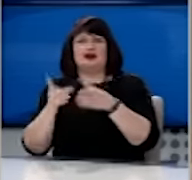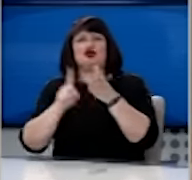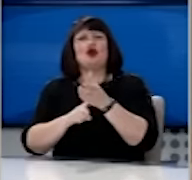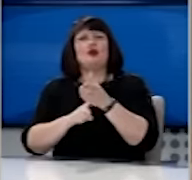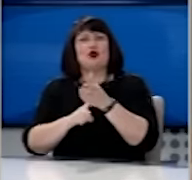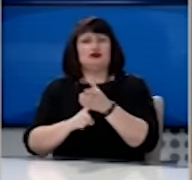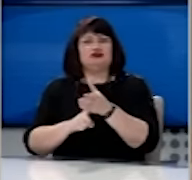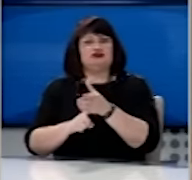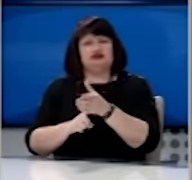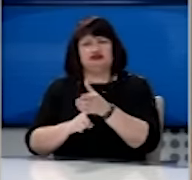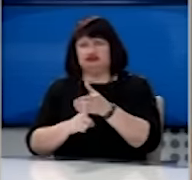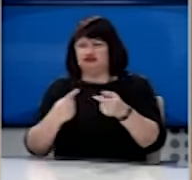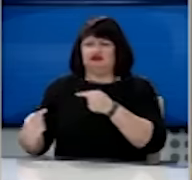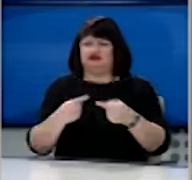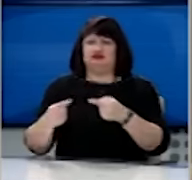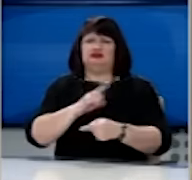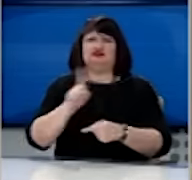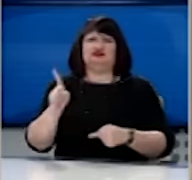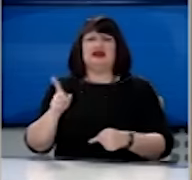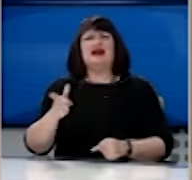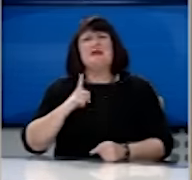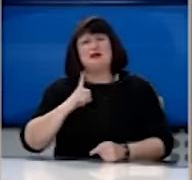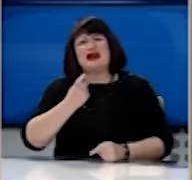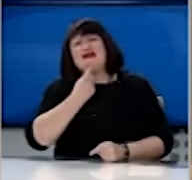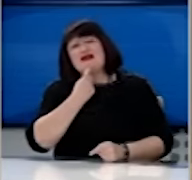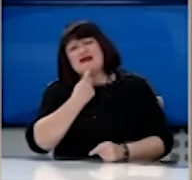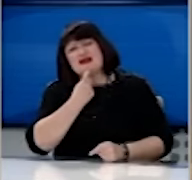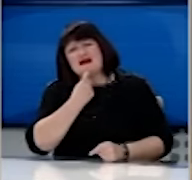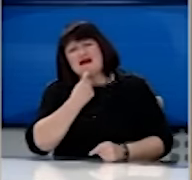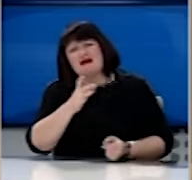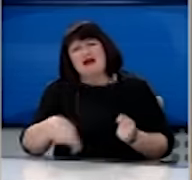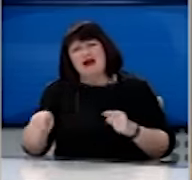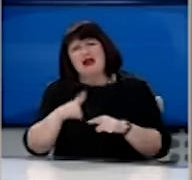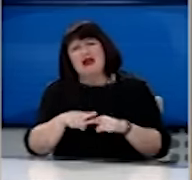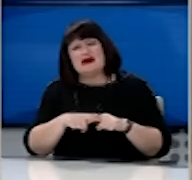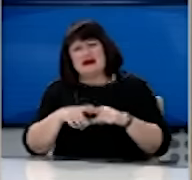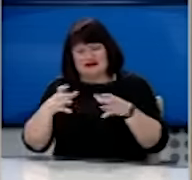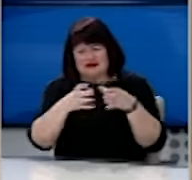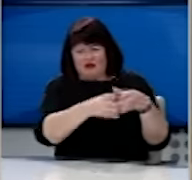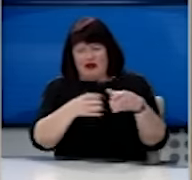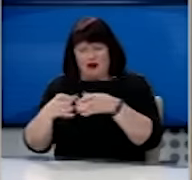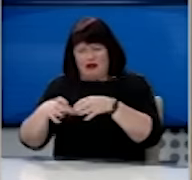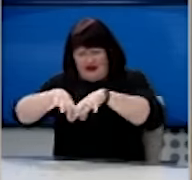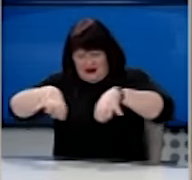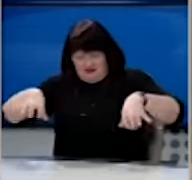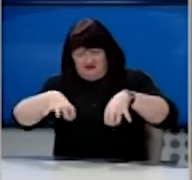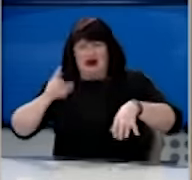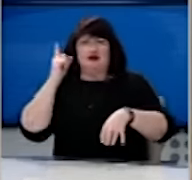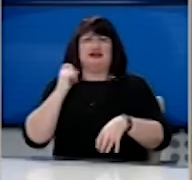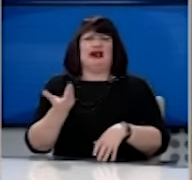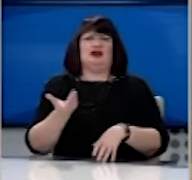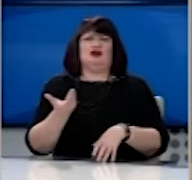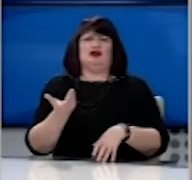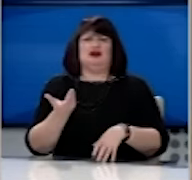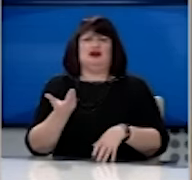τότε. Λες και περίμεναν τον κύριο Κασελάκη οι Έλληνες για να χωριστούν ταξικά. Λες και δεν ξέρουν και δεν